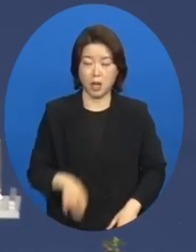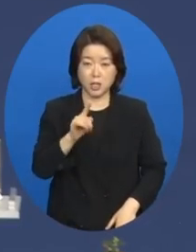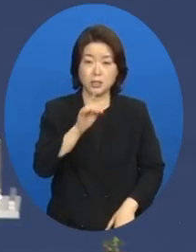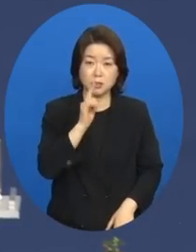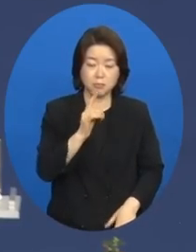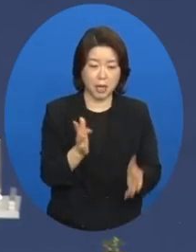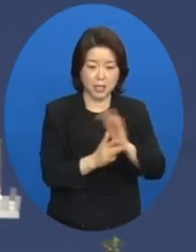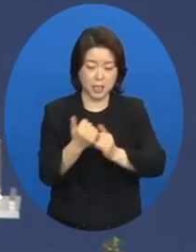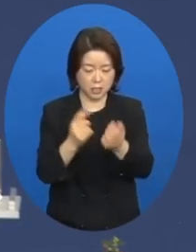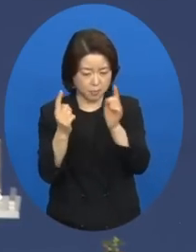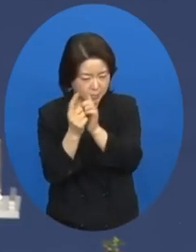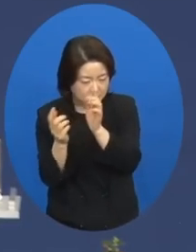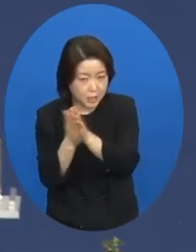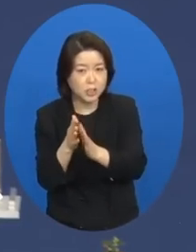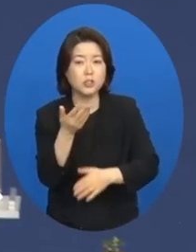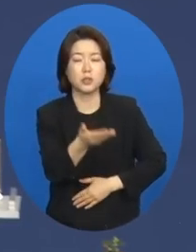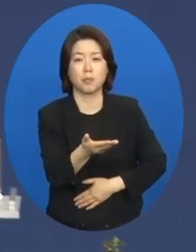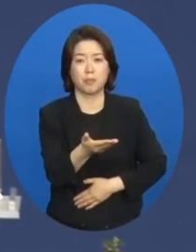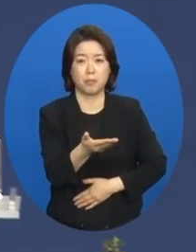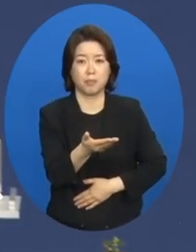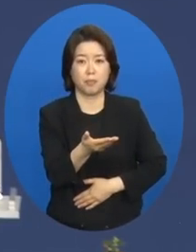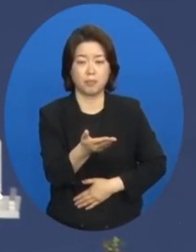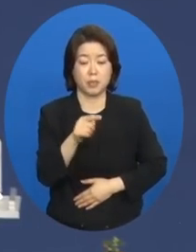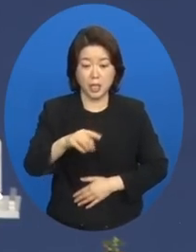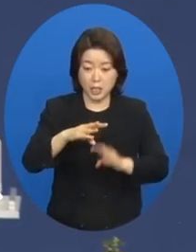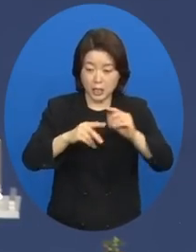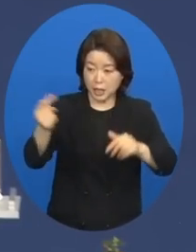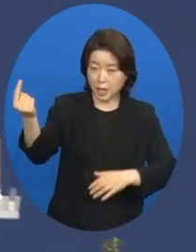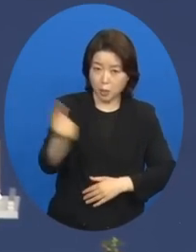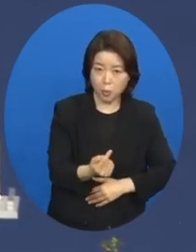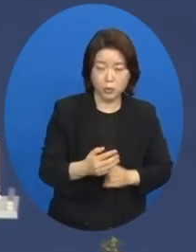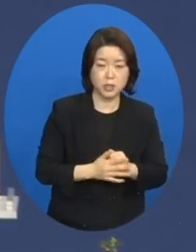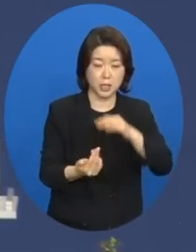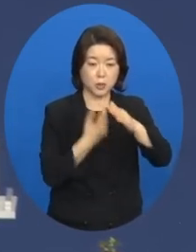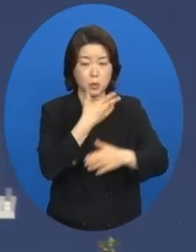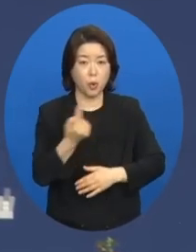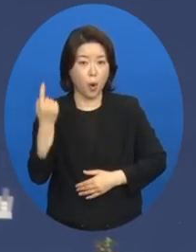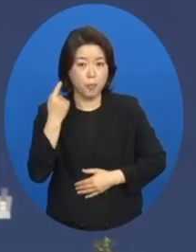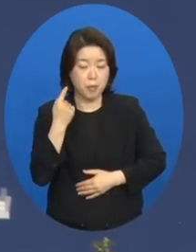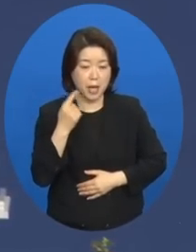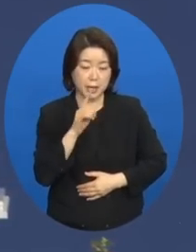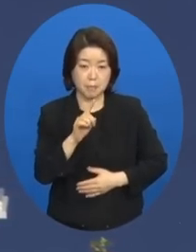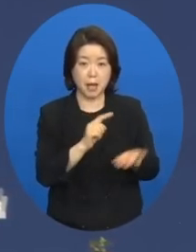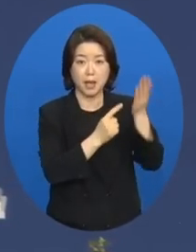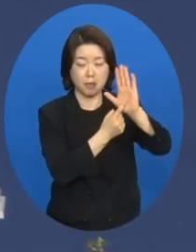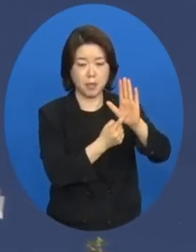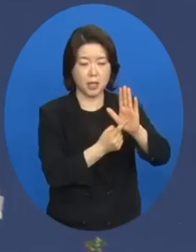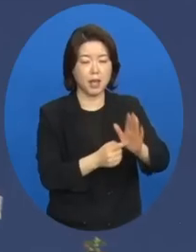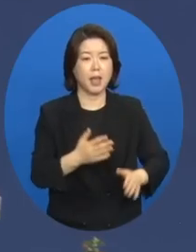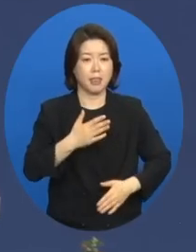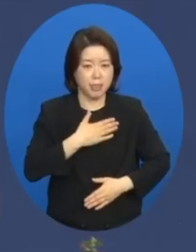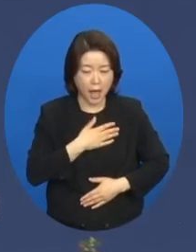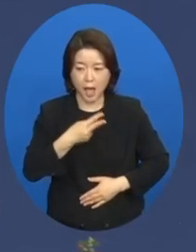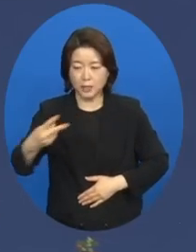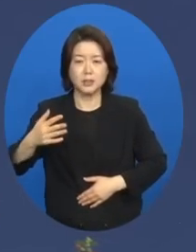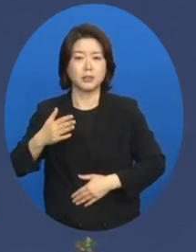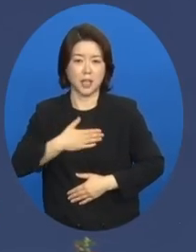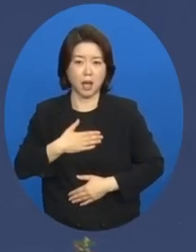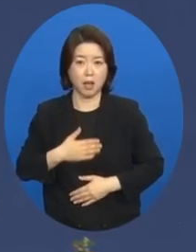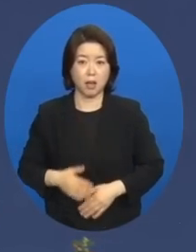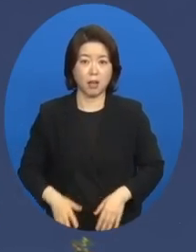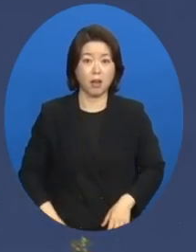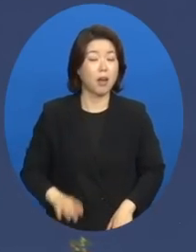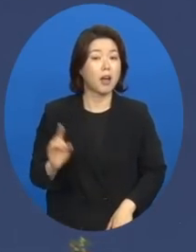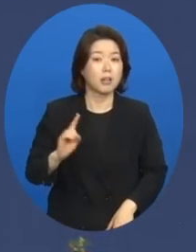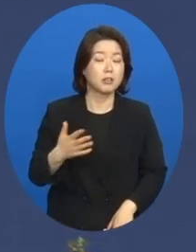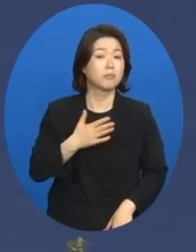예수님이 친히, 예수님이 친히 이 땅에 오셔서 요한복음에 언급된 에고 에이미만 해도, 예를 들면 이런